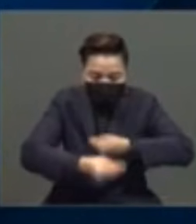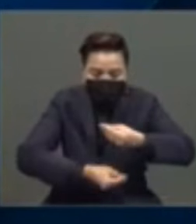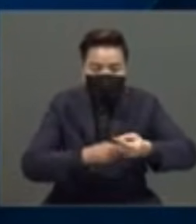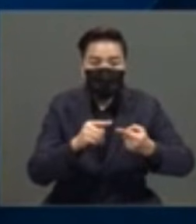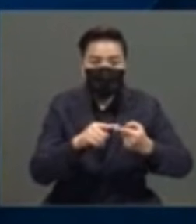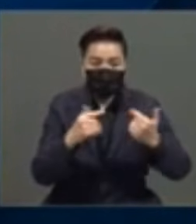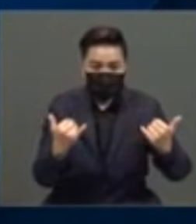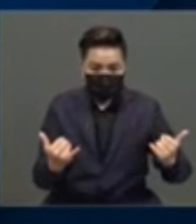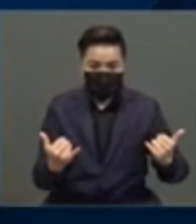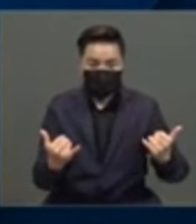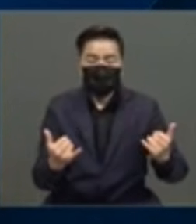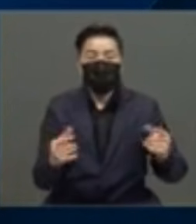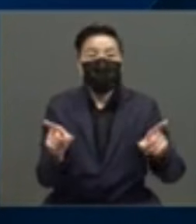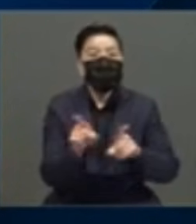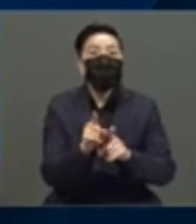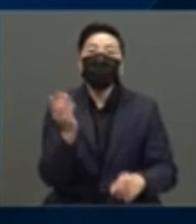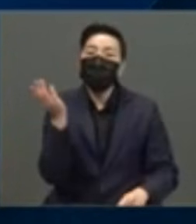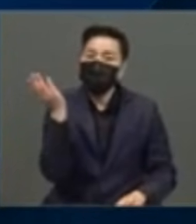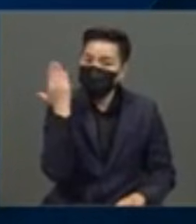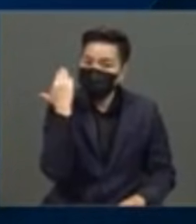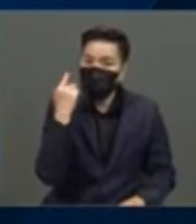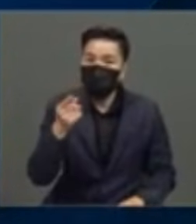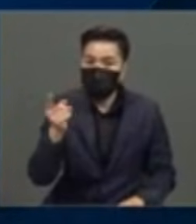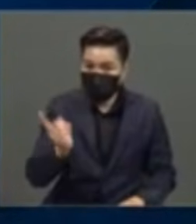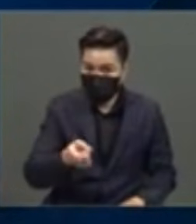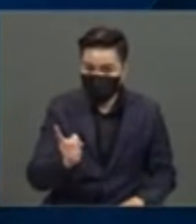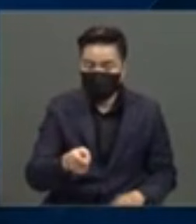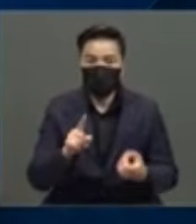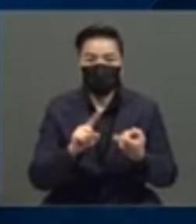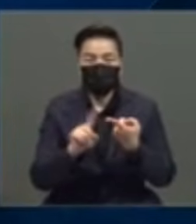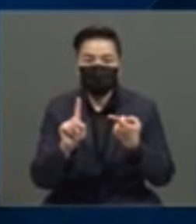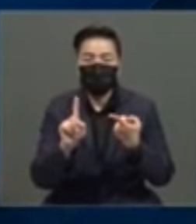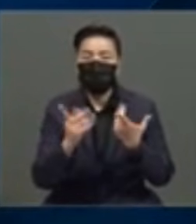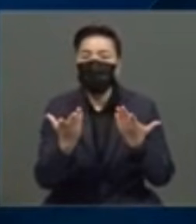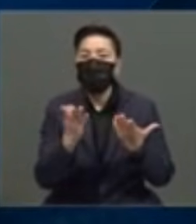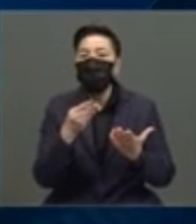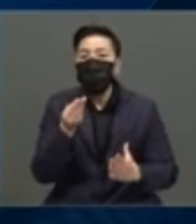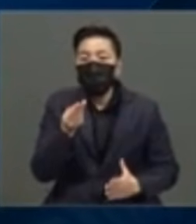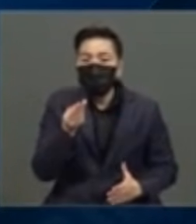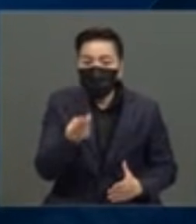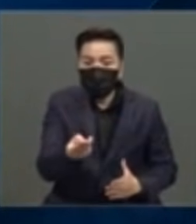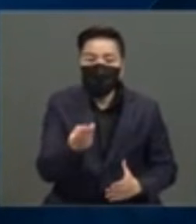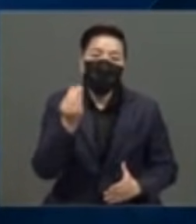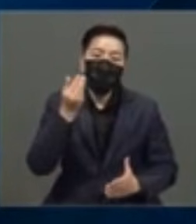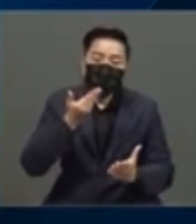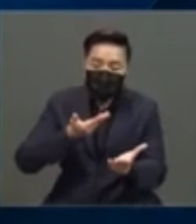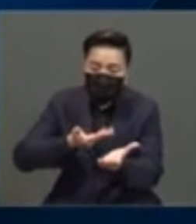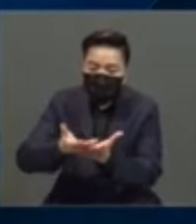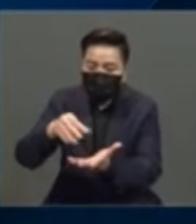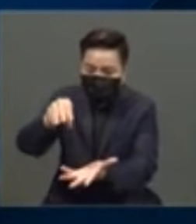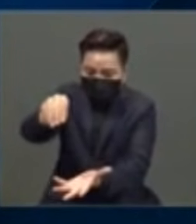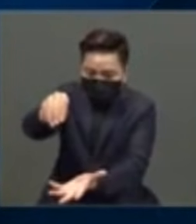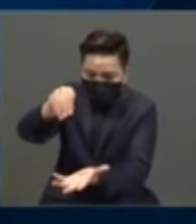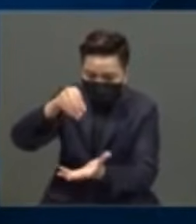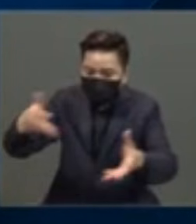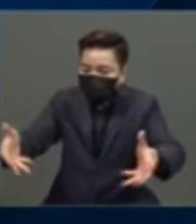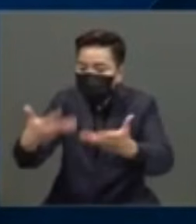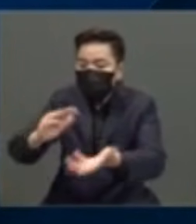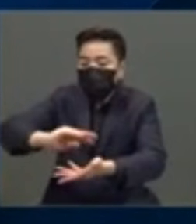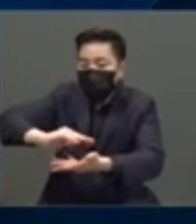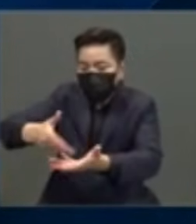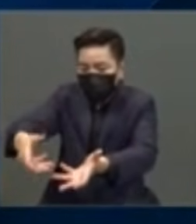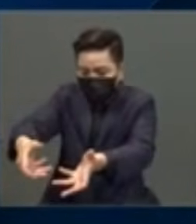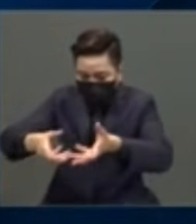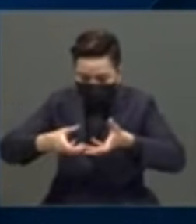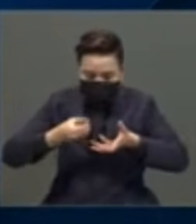ครับตรงนี้ก็ยังคงเดิมนะครับเรื่องของการให้เทคโฮมพูดง่ายๆนะครับขาย